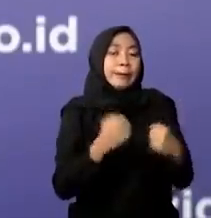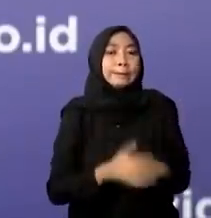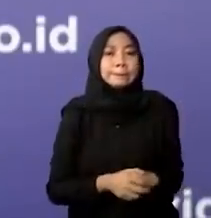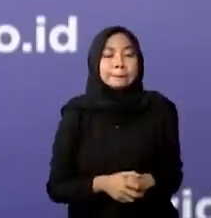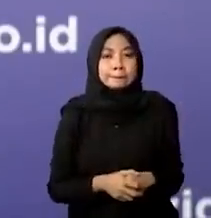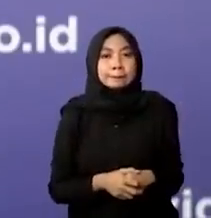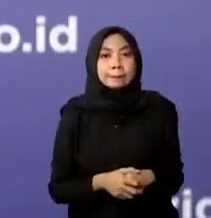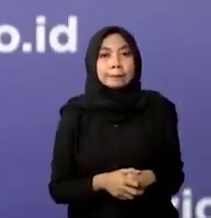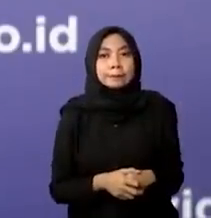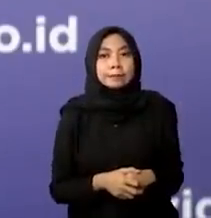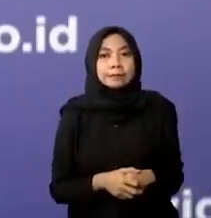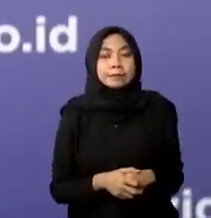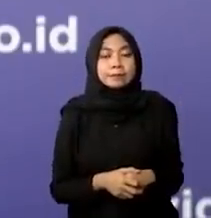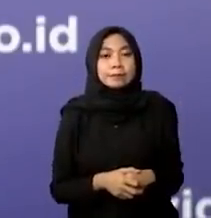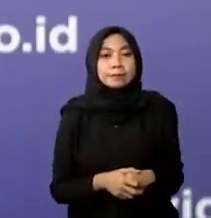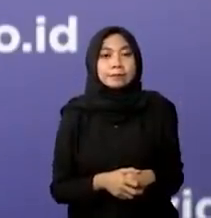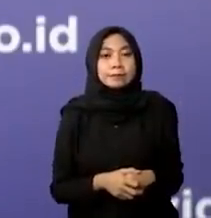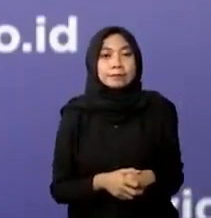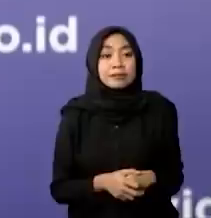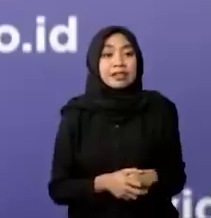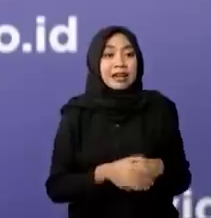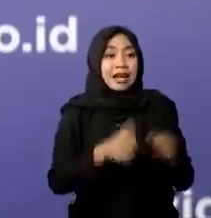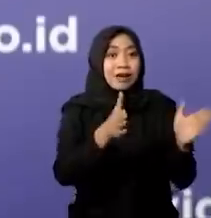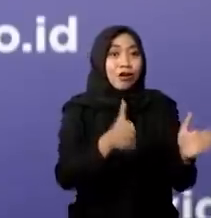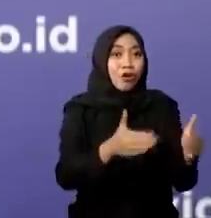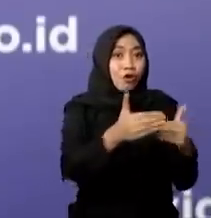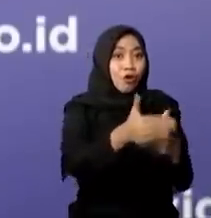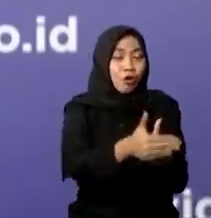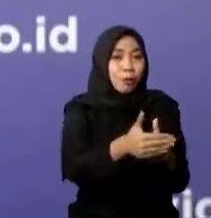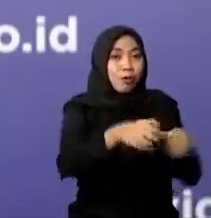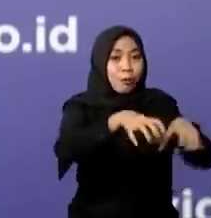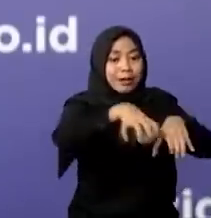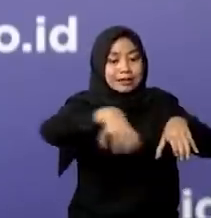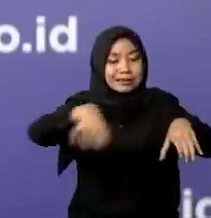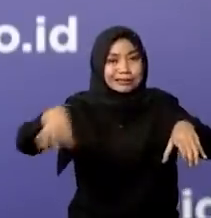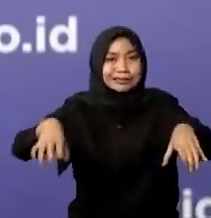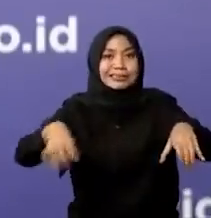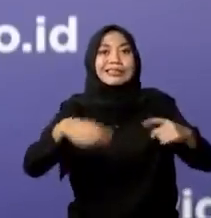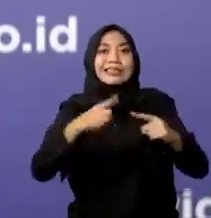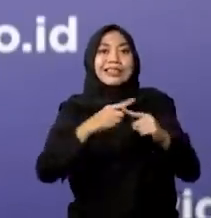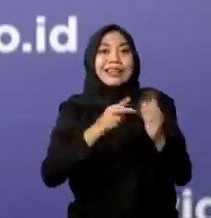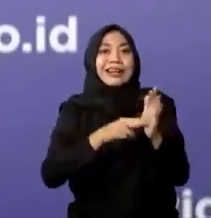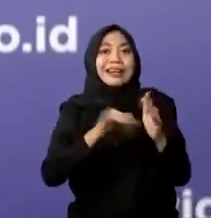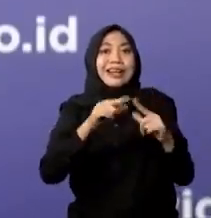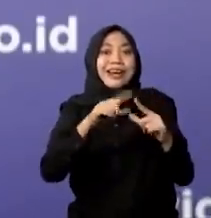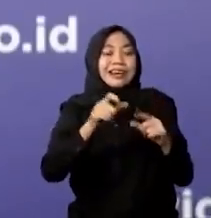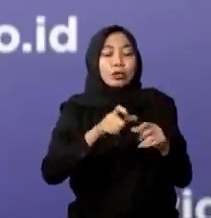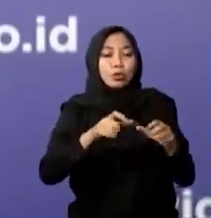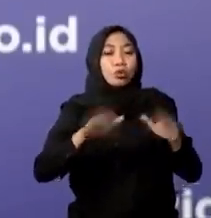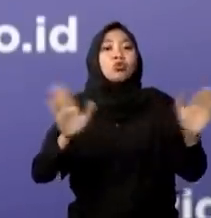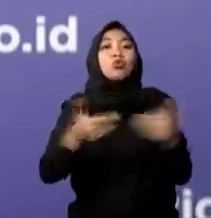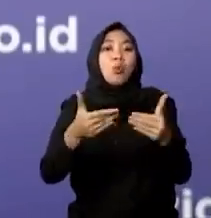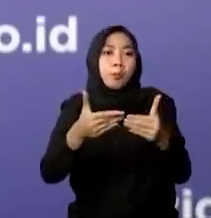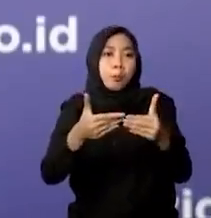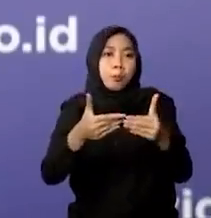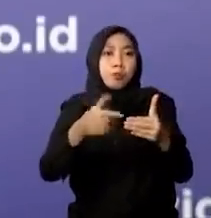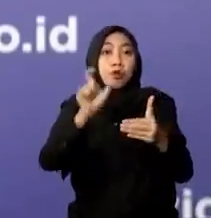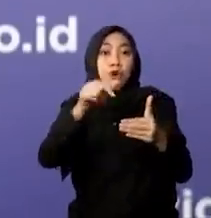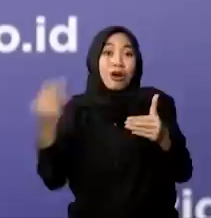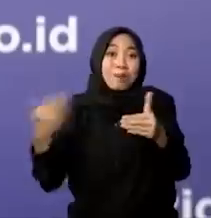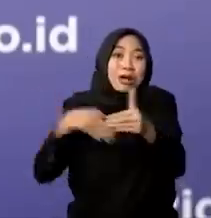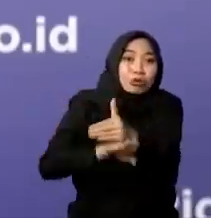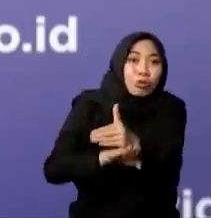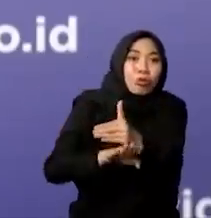dan secara ketat Kompleks ini kita karantina sehingga tidak diijinkan ada yang